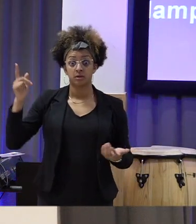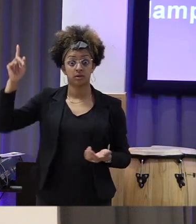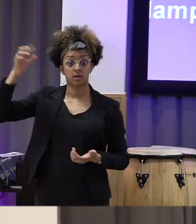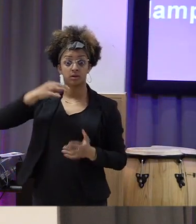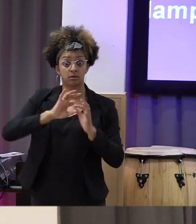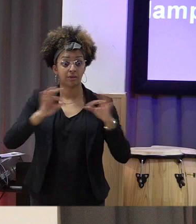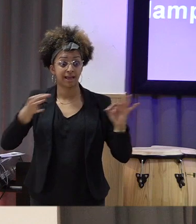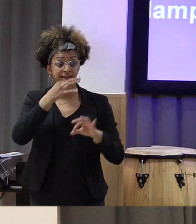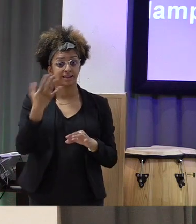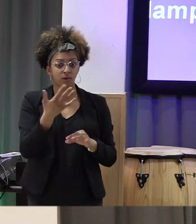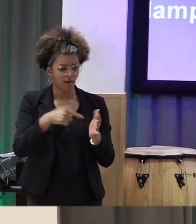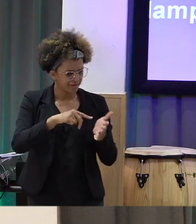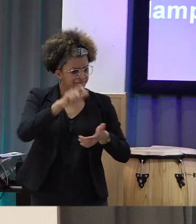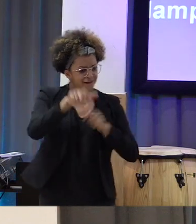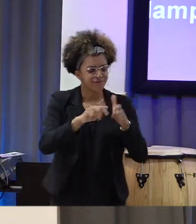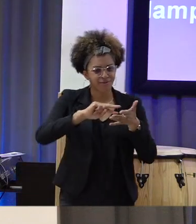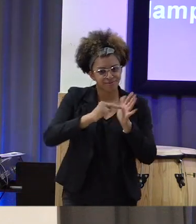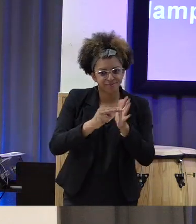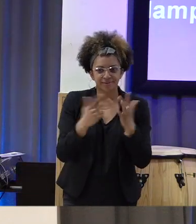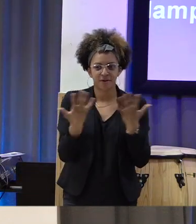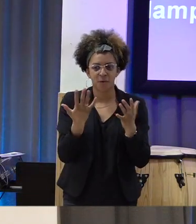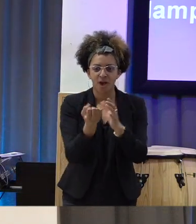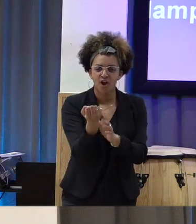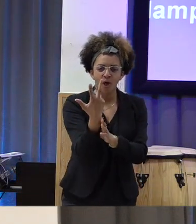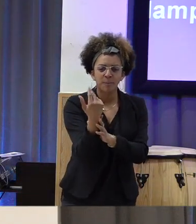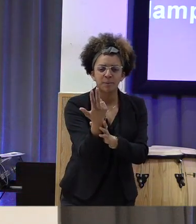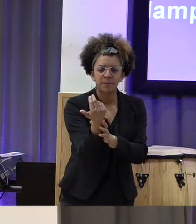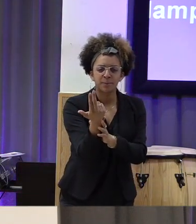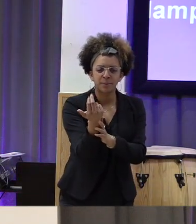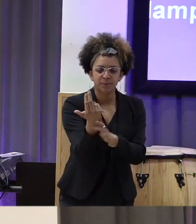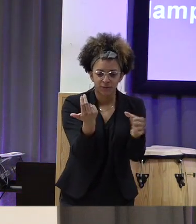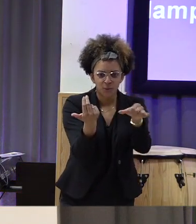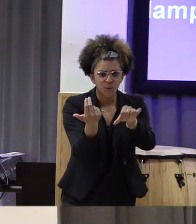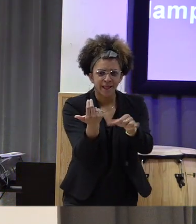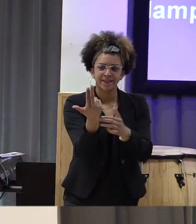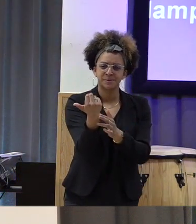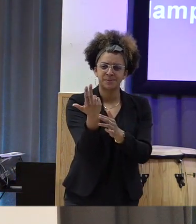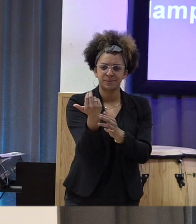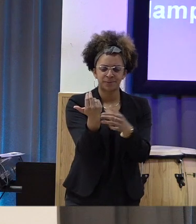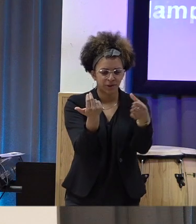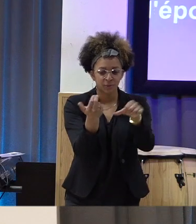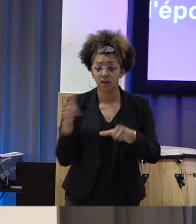prudentes avaient de l'huile dans leurs lampes. Les folles n'en avaient pas.